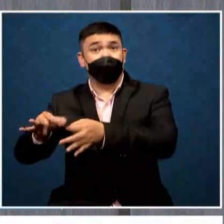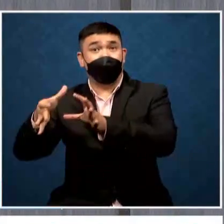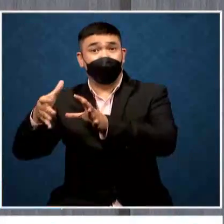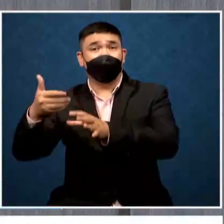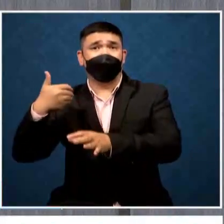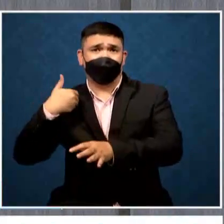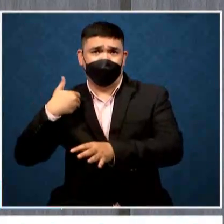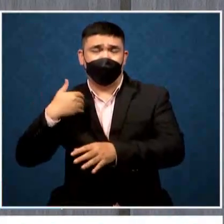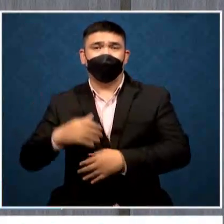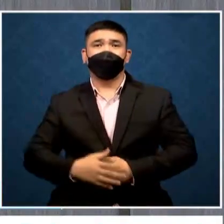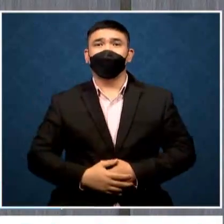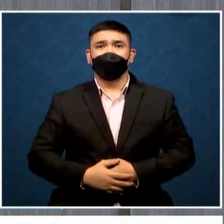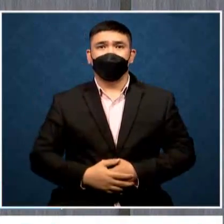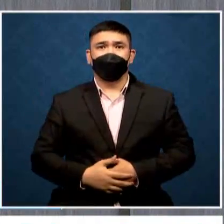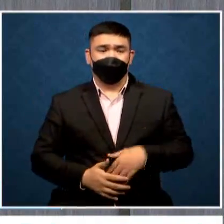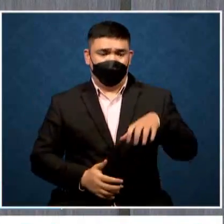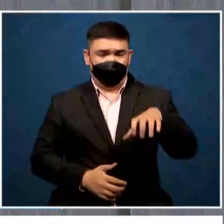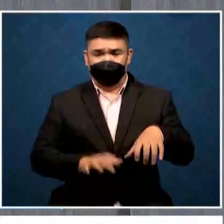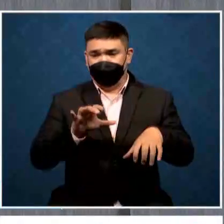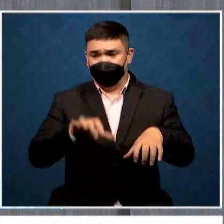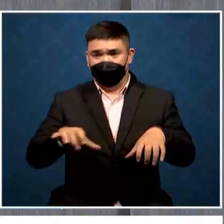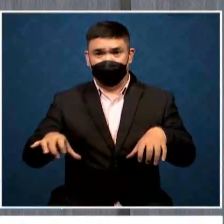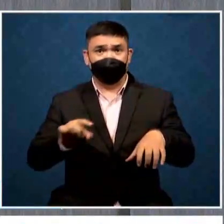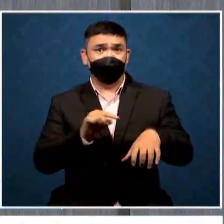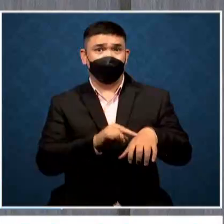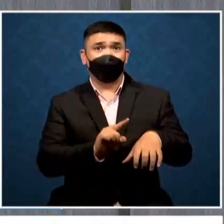านหน่วยงานที่เกี่ยวข้อง